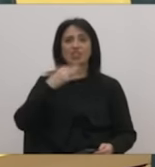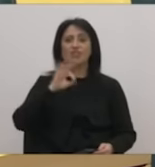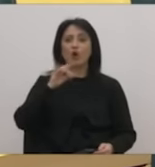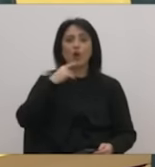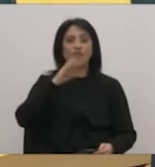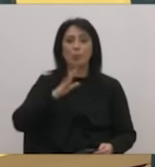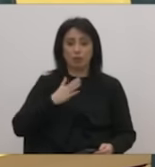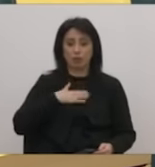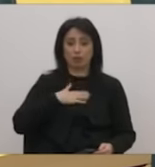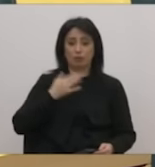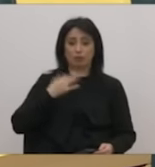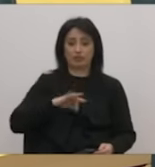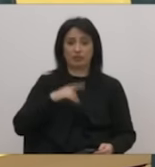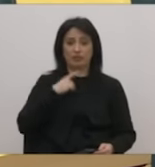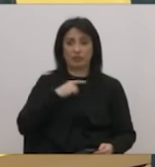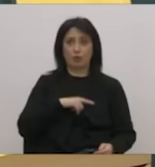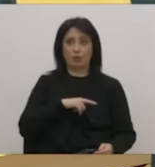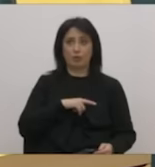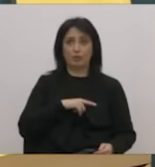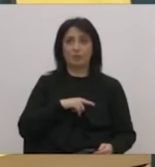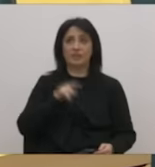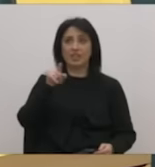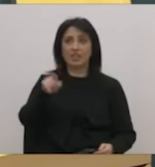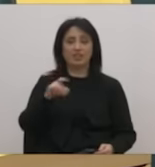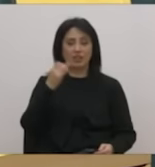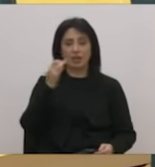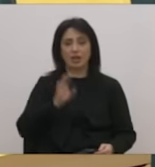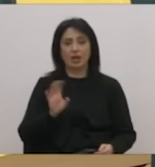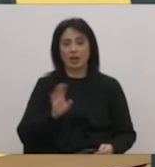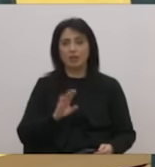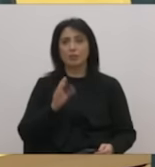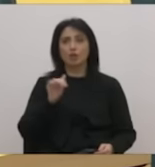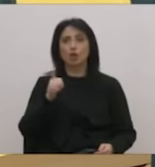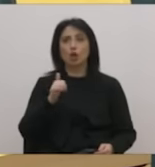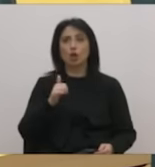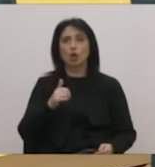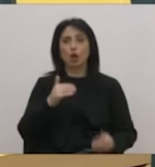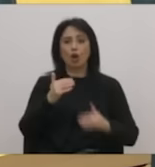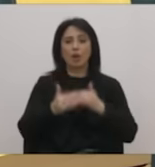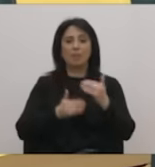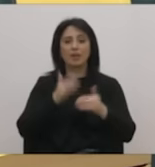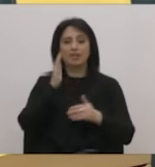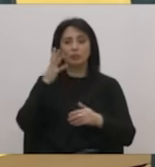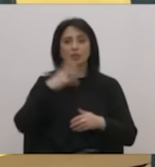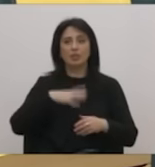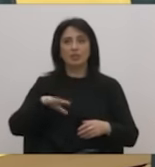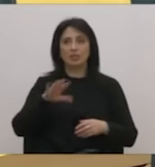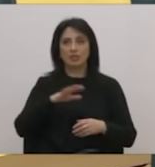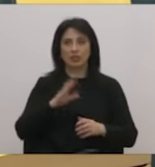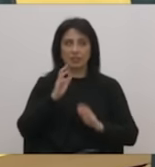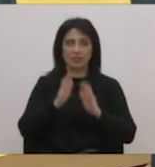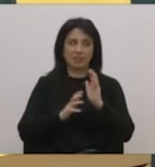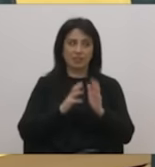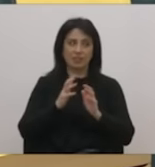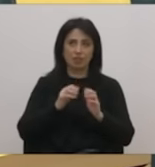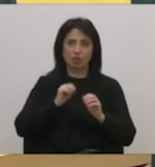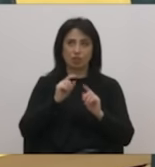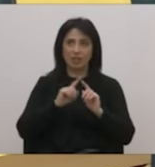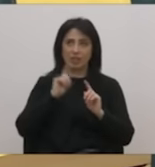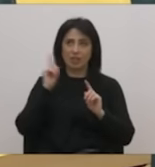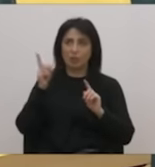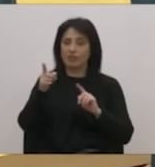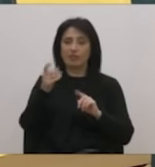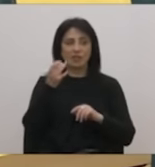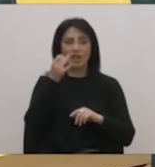ვსაუბრობ, ჩემ შვილებ, ჩვენ შვილებზე ვსაუბრობ. Თქვენ არ გაინტერესებთ როგორი პრესტიჟი ექნება საქართველოს საერთაშორისო თანამეგობრობაში. Თქვენ